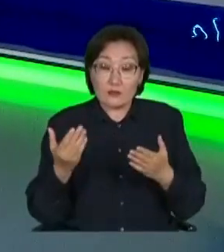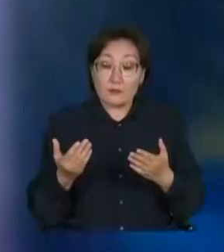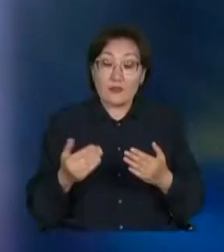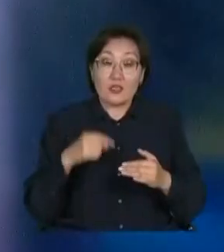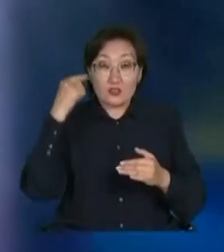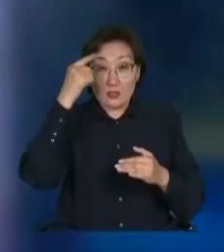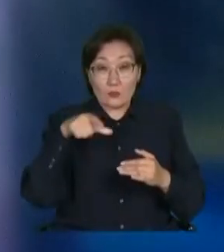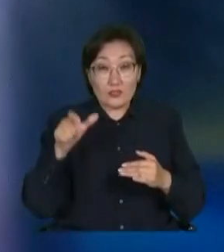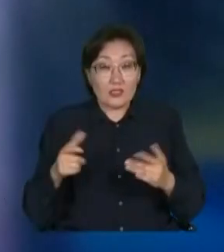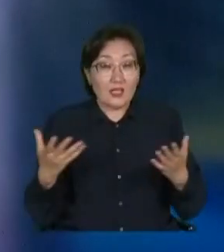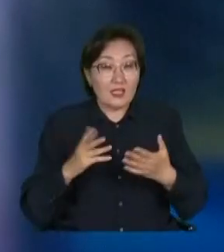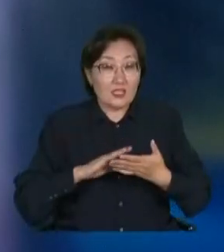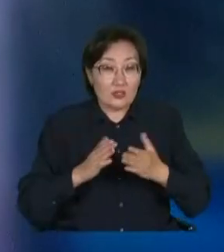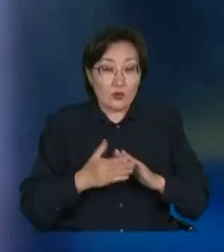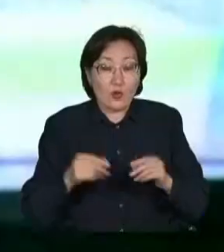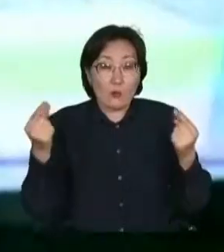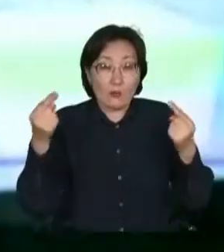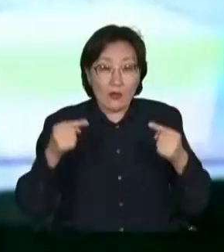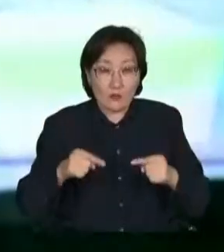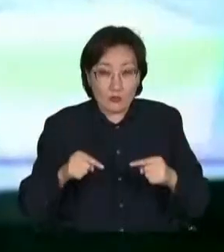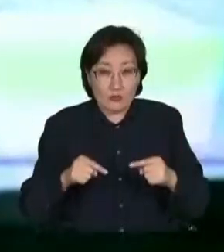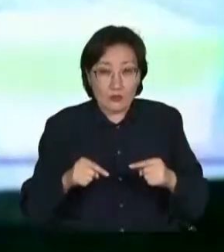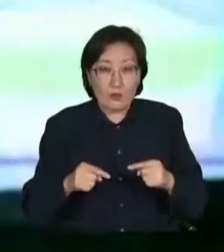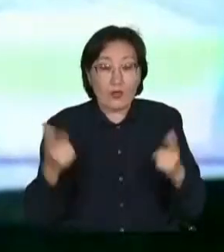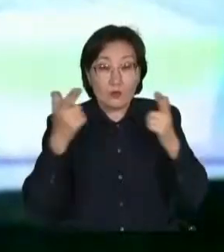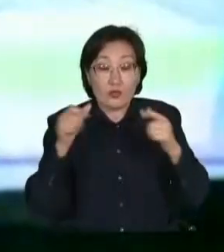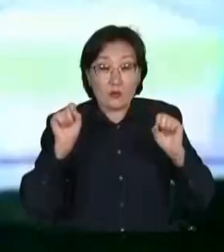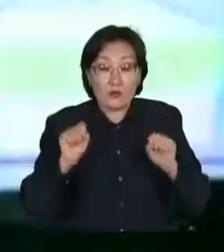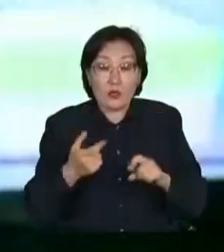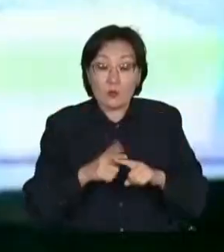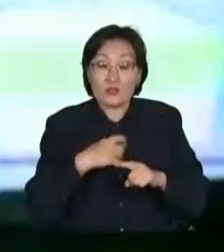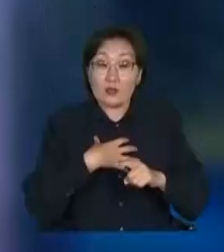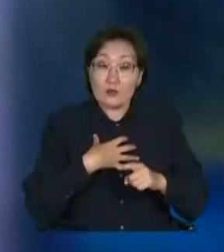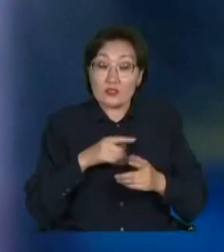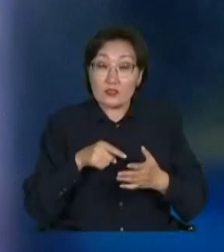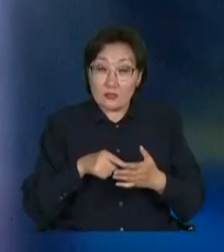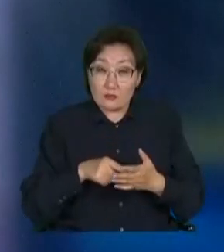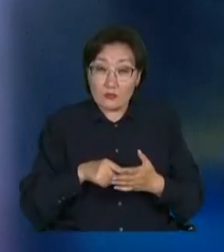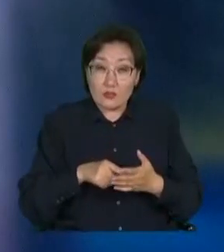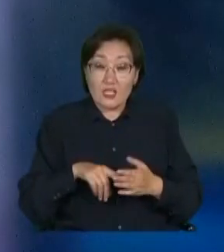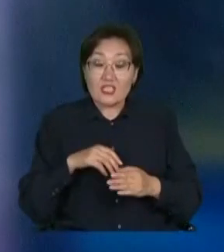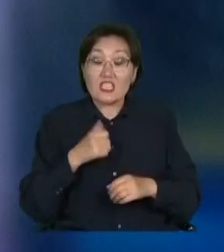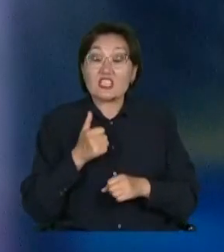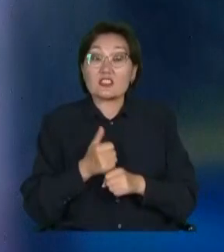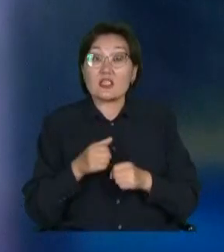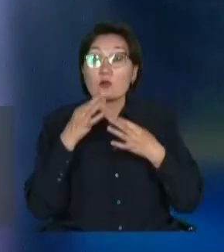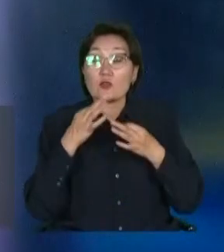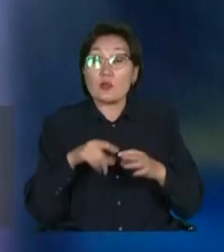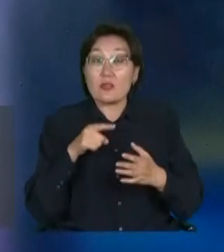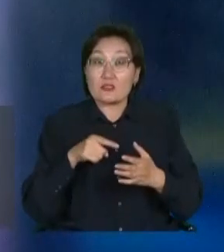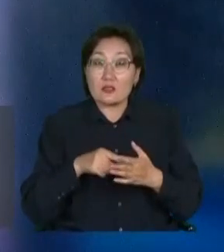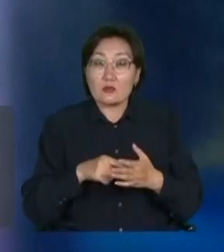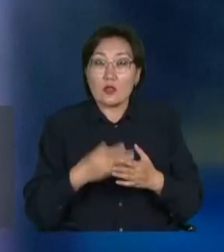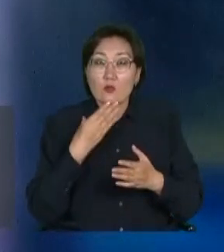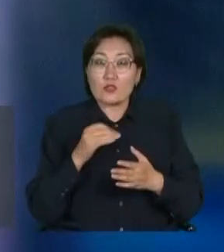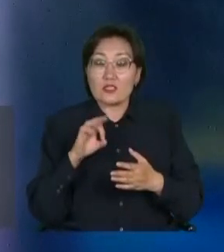Жеке тұлға өзін қандай жағдайда банкрот санай алады? Иә, өте өзекті мәселені көтеріп отырсыздар. Негізі кез келген мәселенің